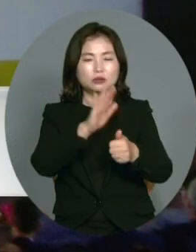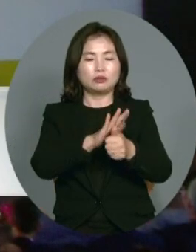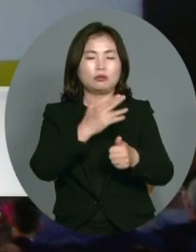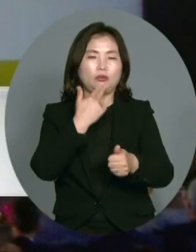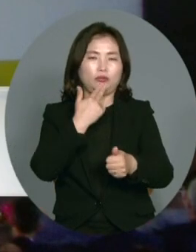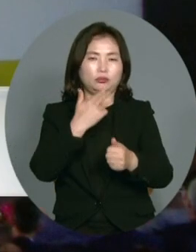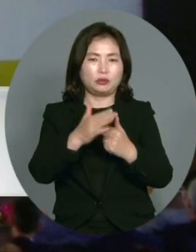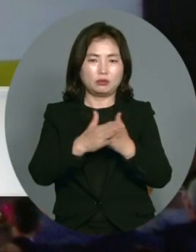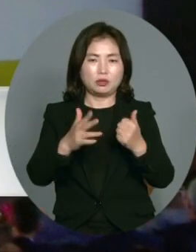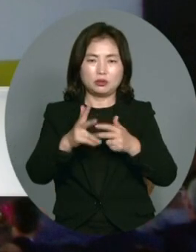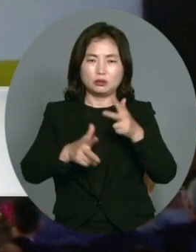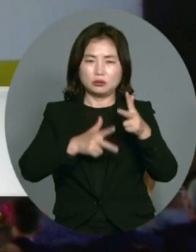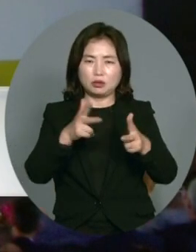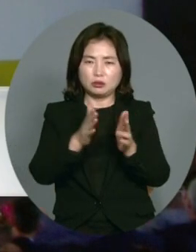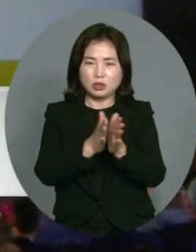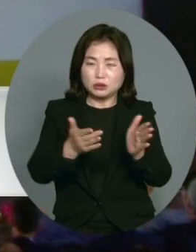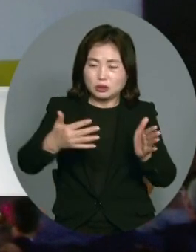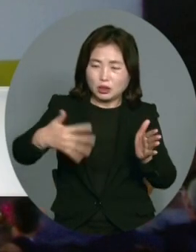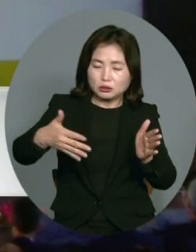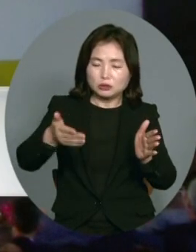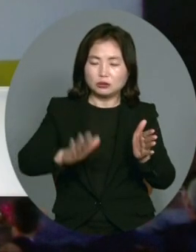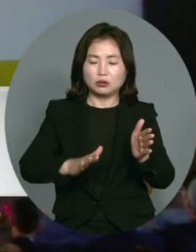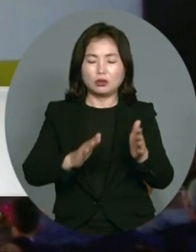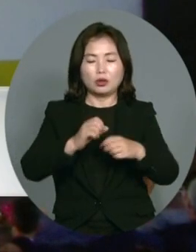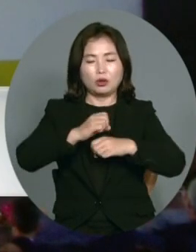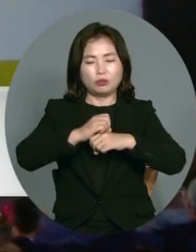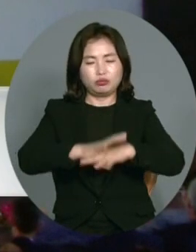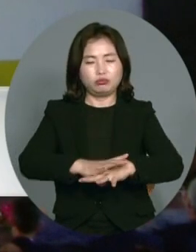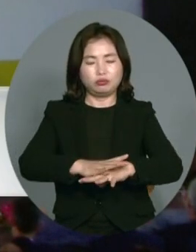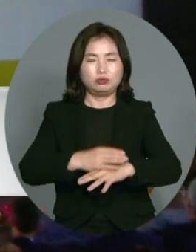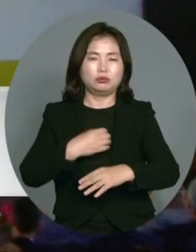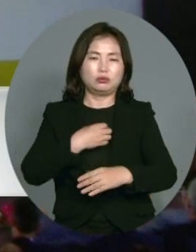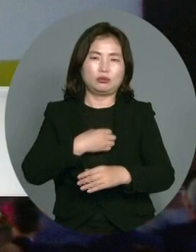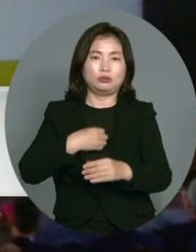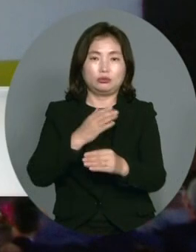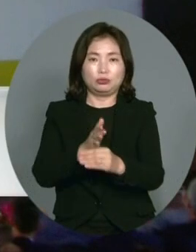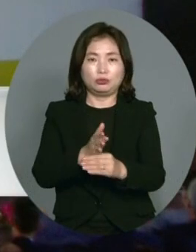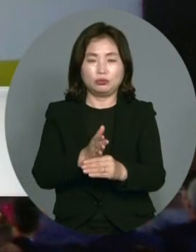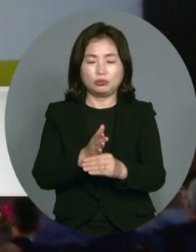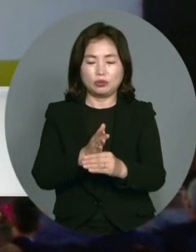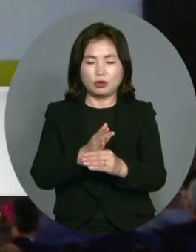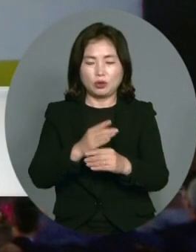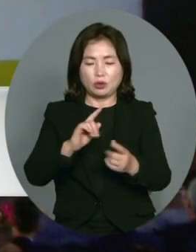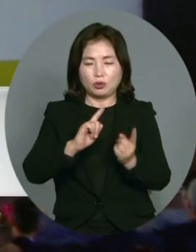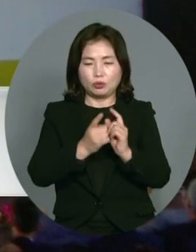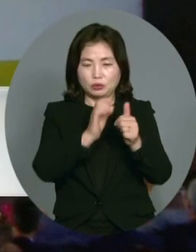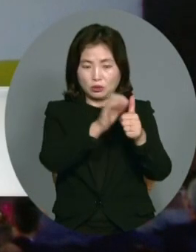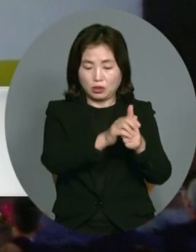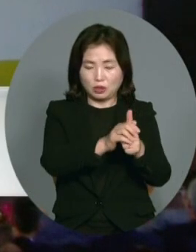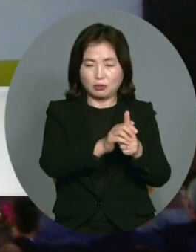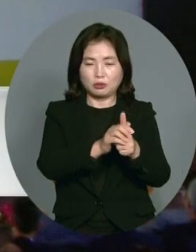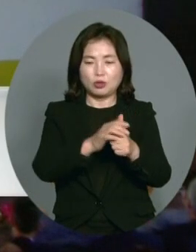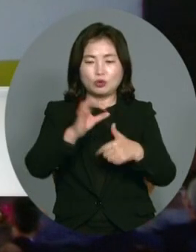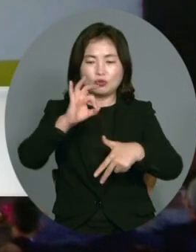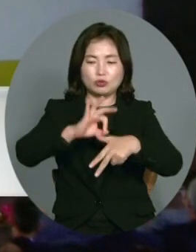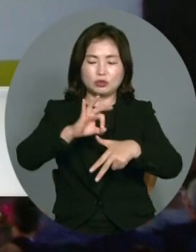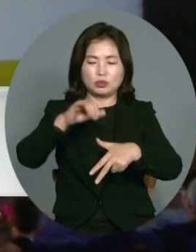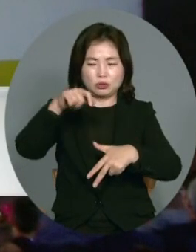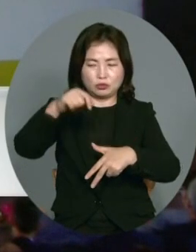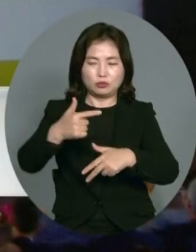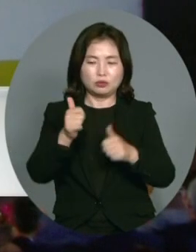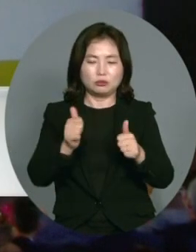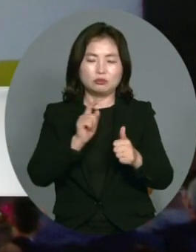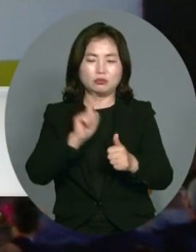않아서 사업이 시작도 하기 전에 무산될 위기에 놓였는데요. 위탁 사업자는 울진군을 상대로